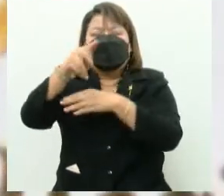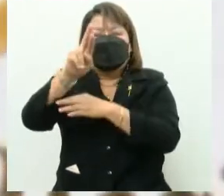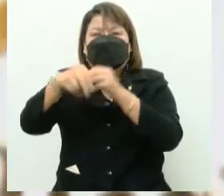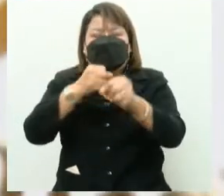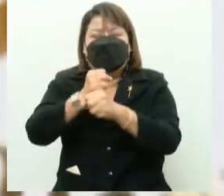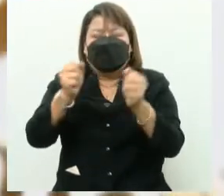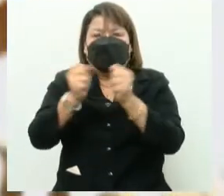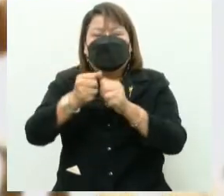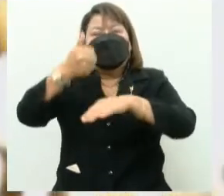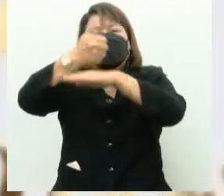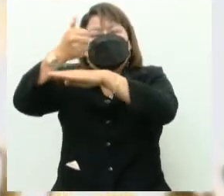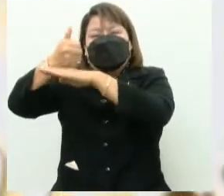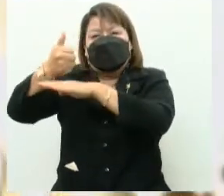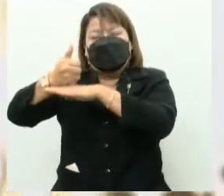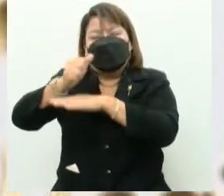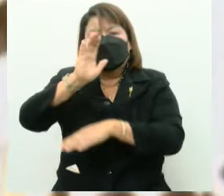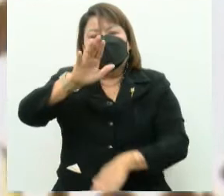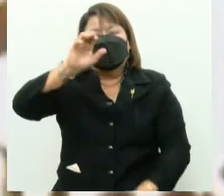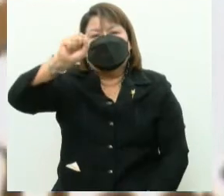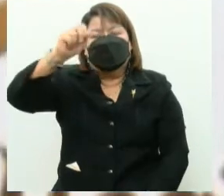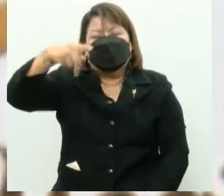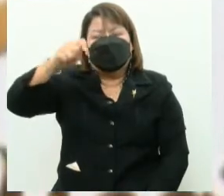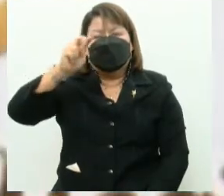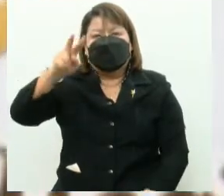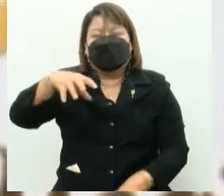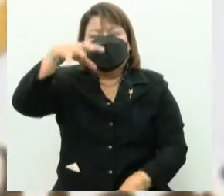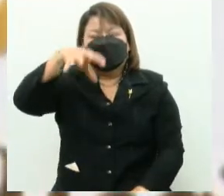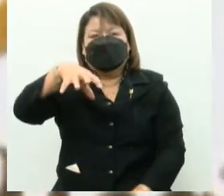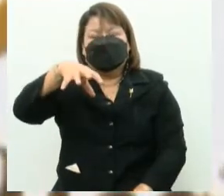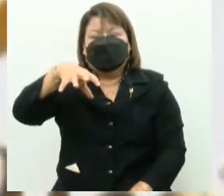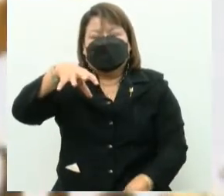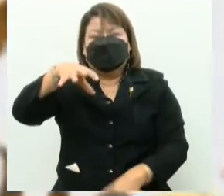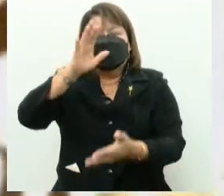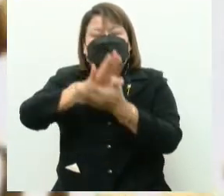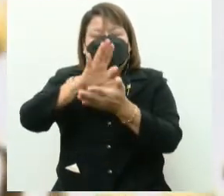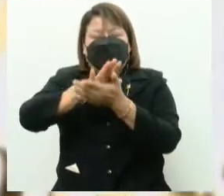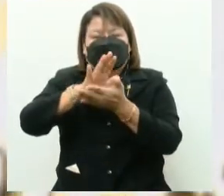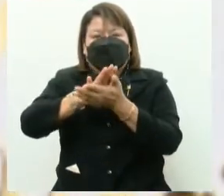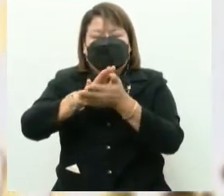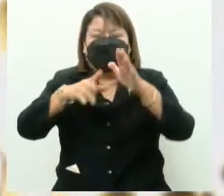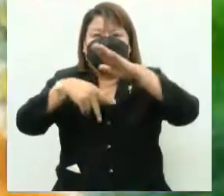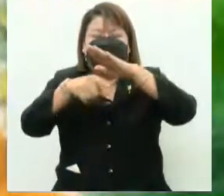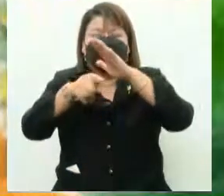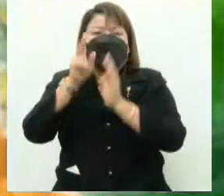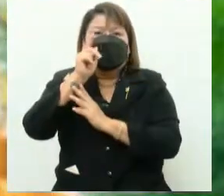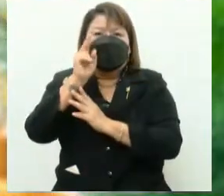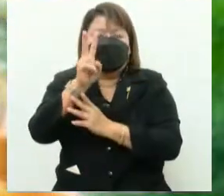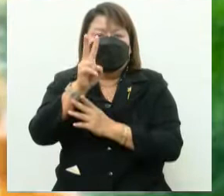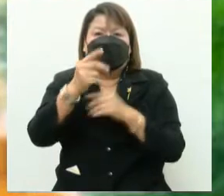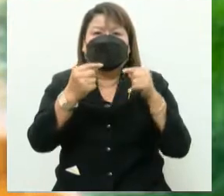ทของโรงเรียนบ้านโคกเมาจังหวัดสงขลาครับสังกัดสำนักงานเขตพื้นที่การศึกษาประถมศึกษาสงขลาเขต2 ค่ะ